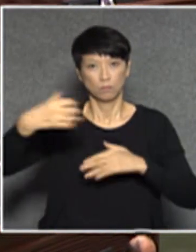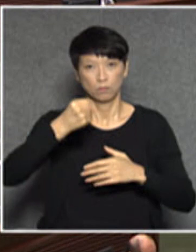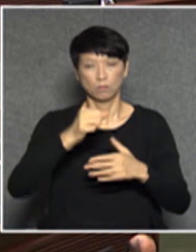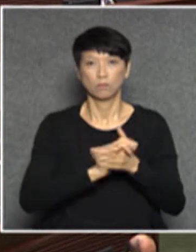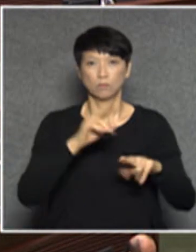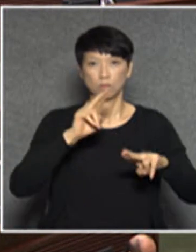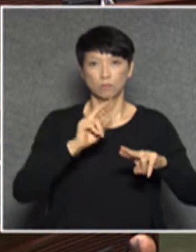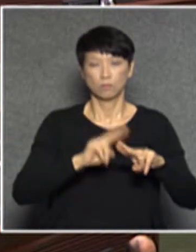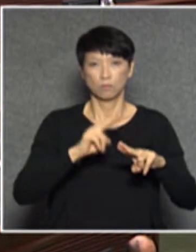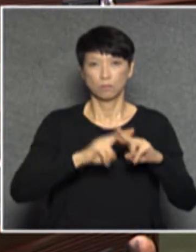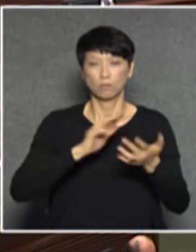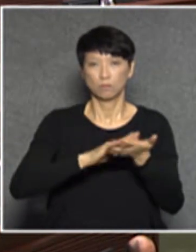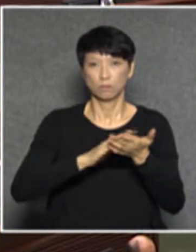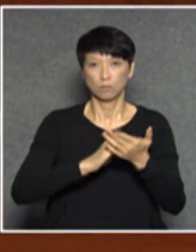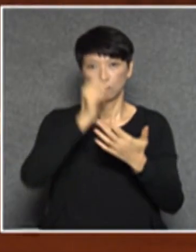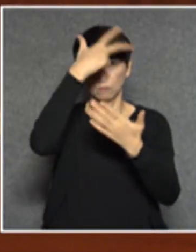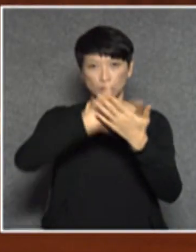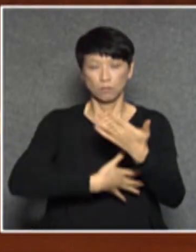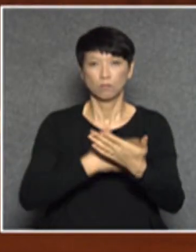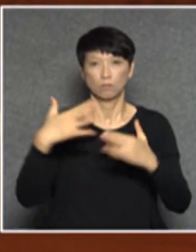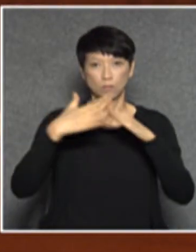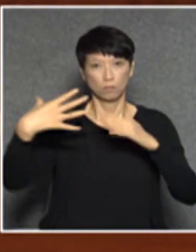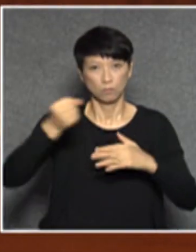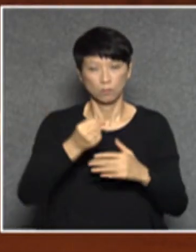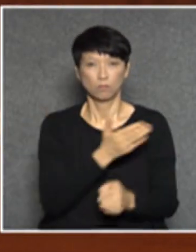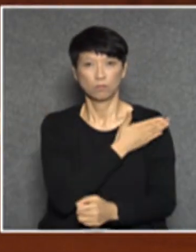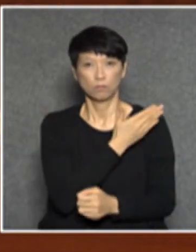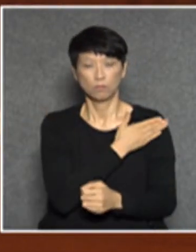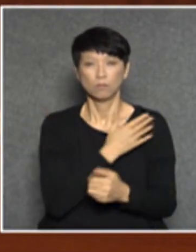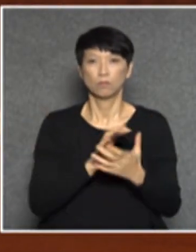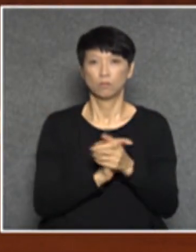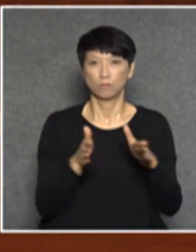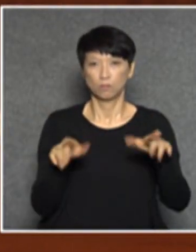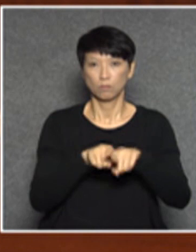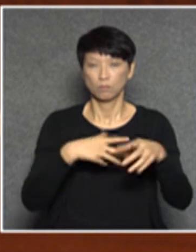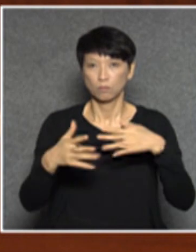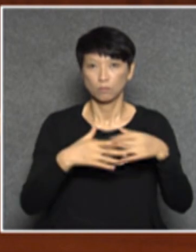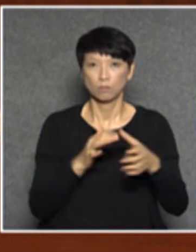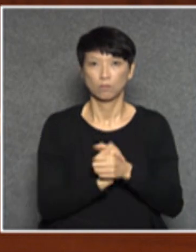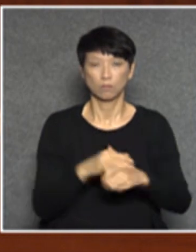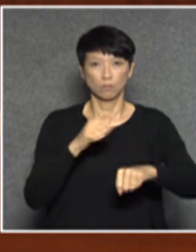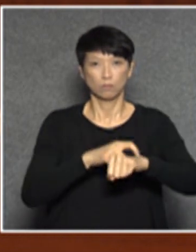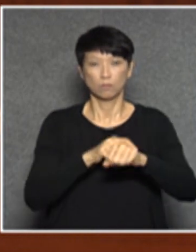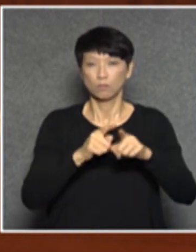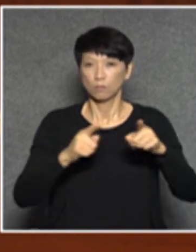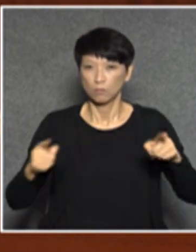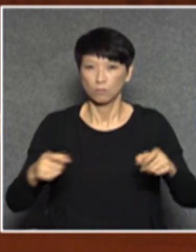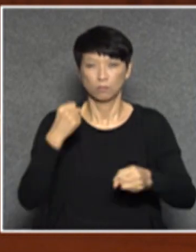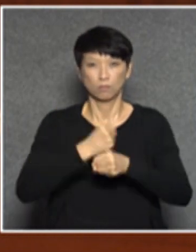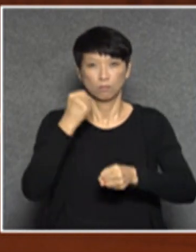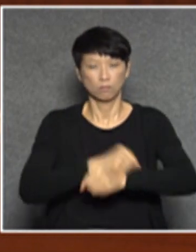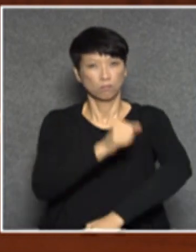局長，以至其他問責官員和公務員同事，為了普選，長時間勞碌奔波。